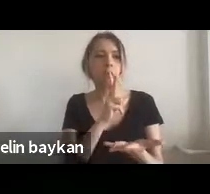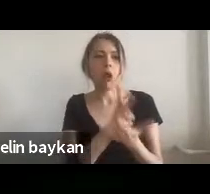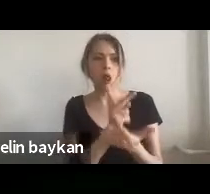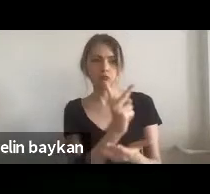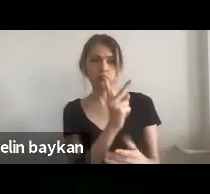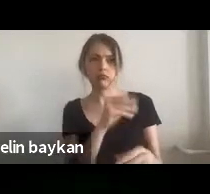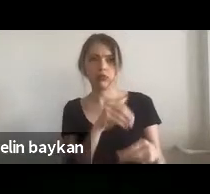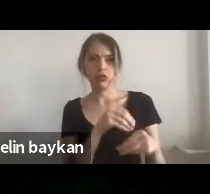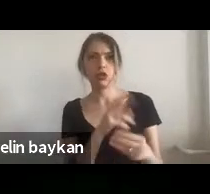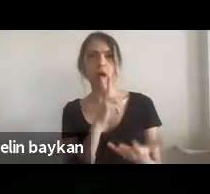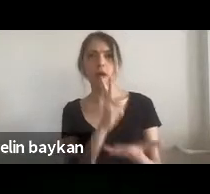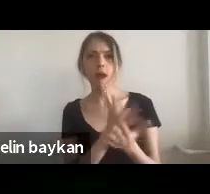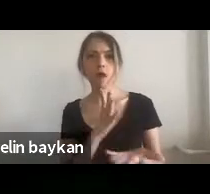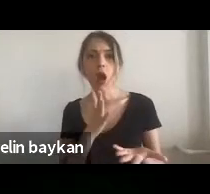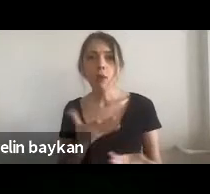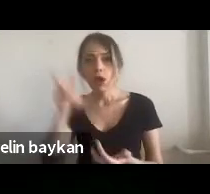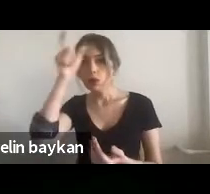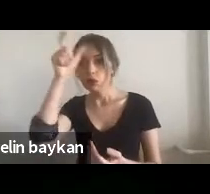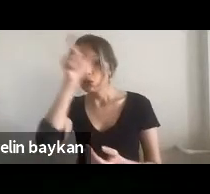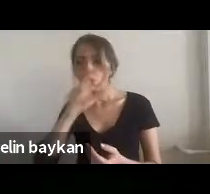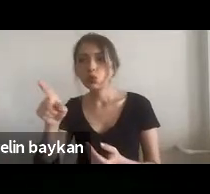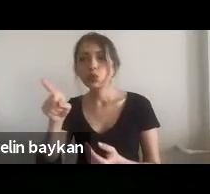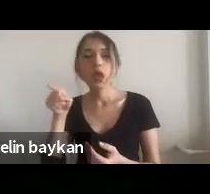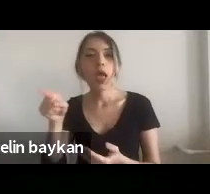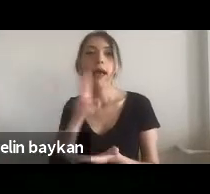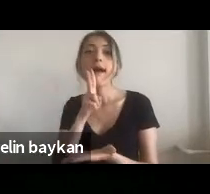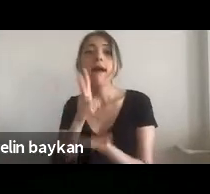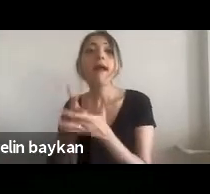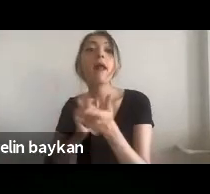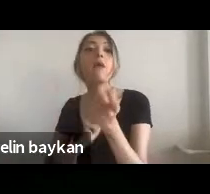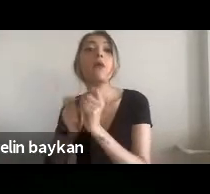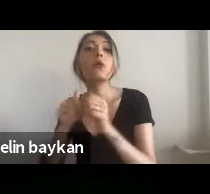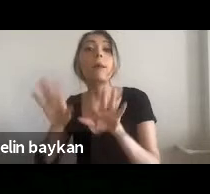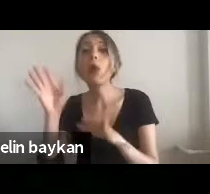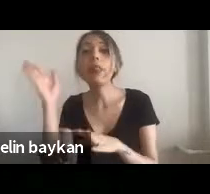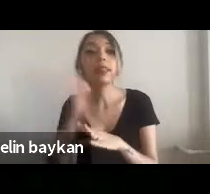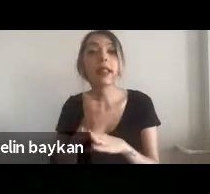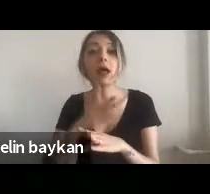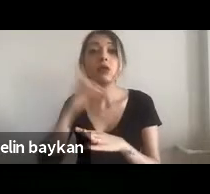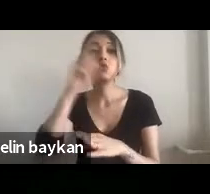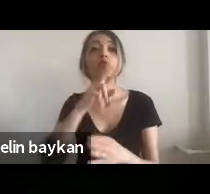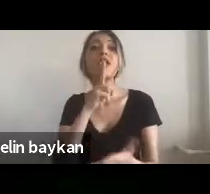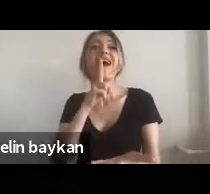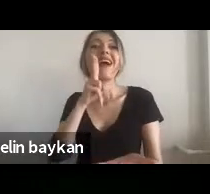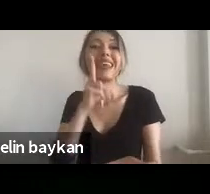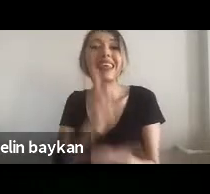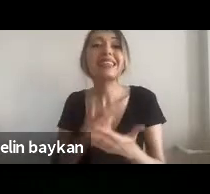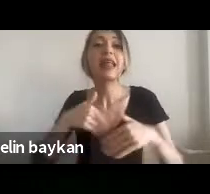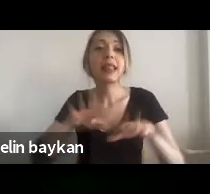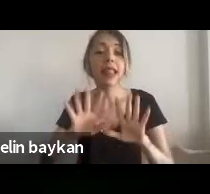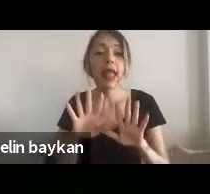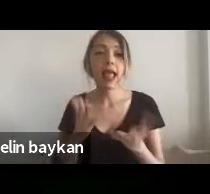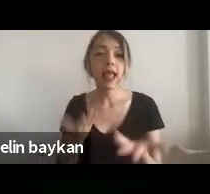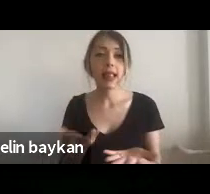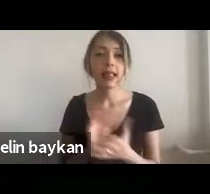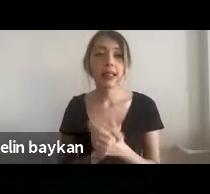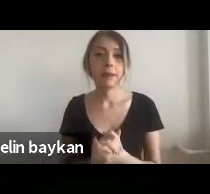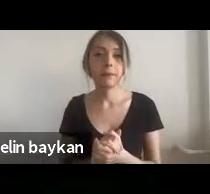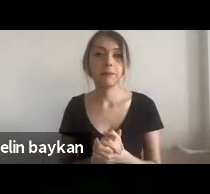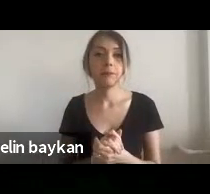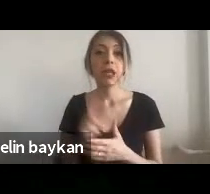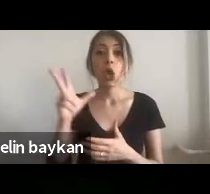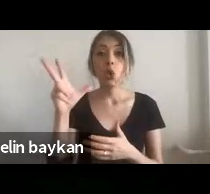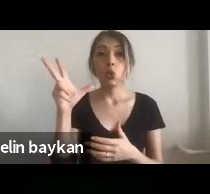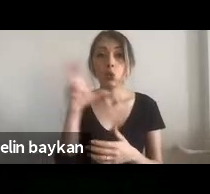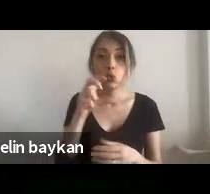gerekçesi kararların kesinleşmemesiydi. Çünkü kararların kesinleşebilmesi için 3 ay içinde tarafların ya buna